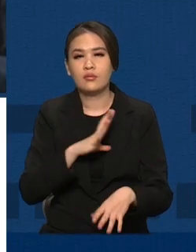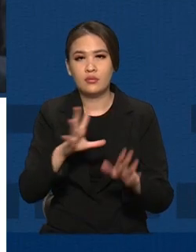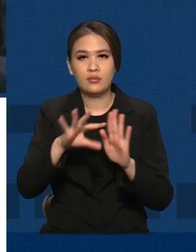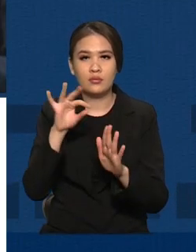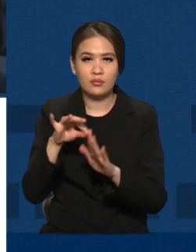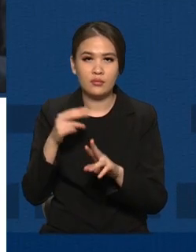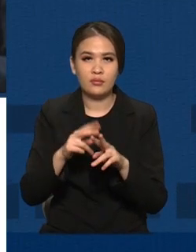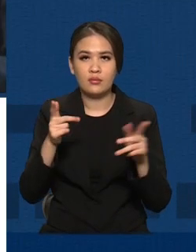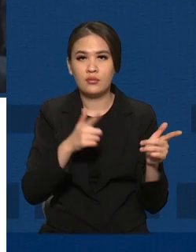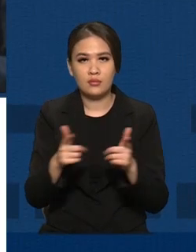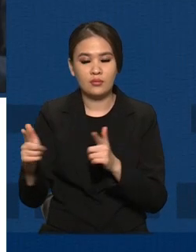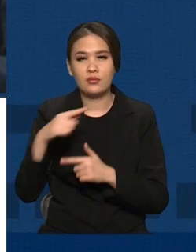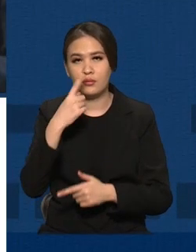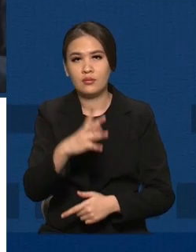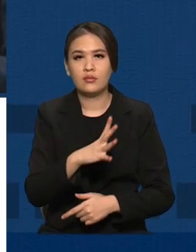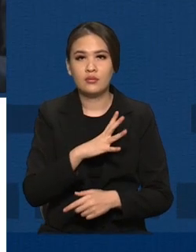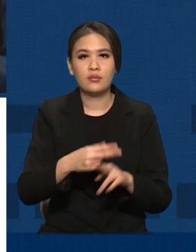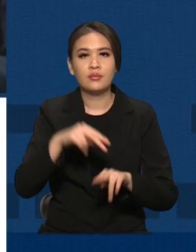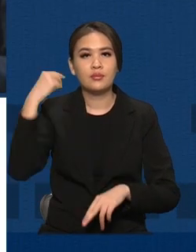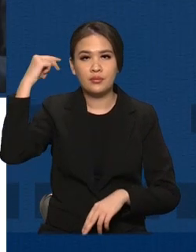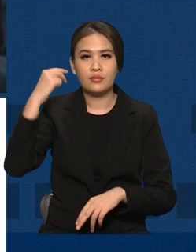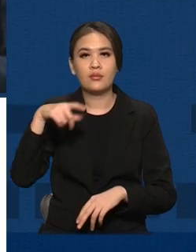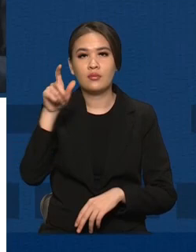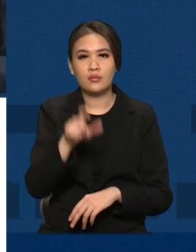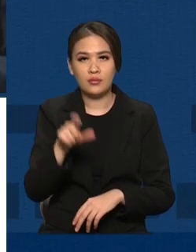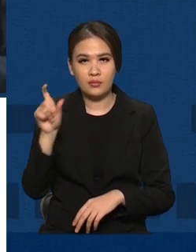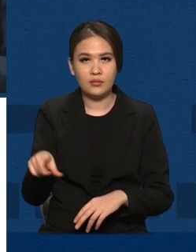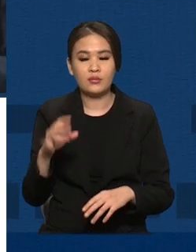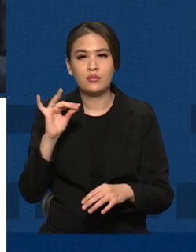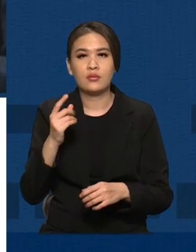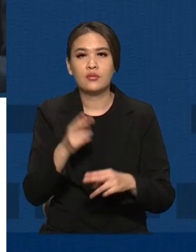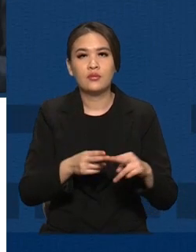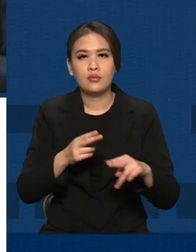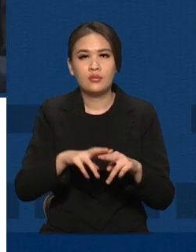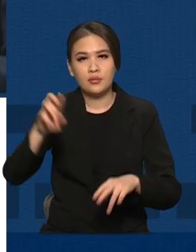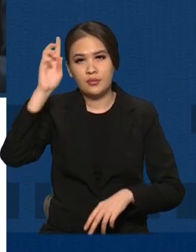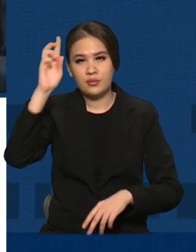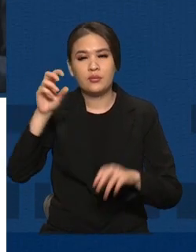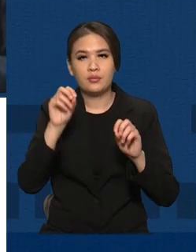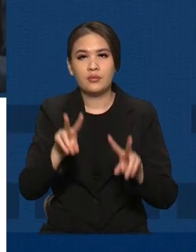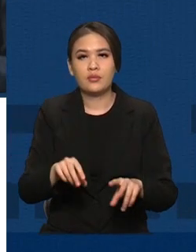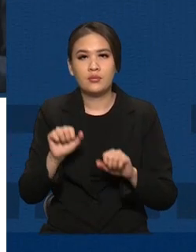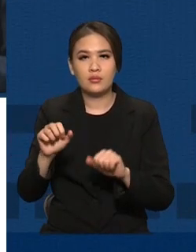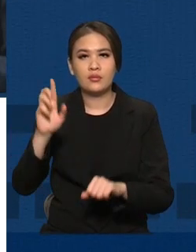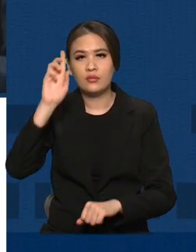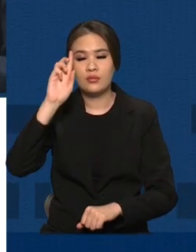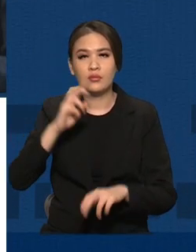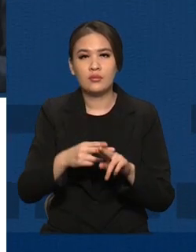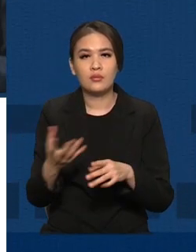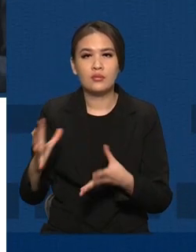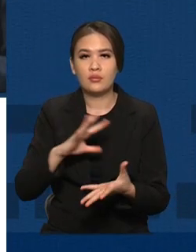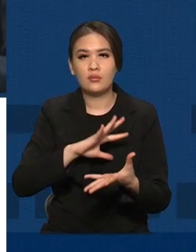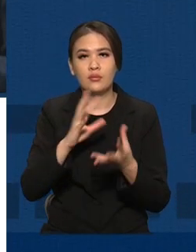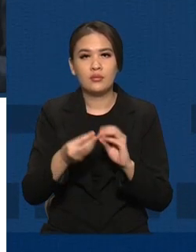шараларын әзірлеу қажеттігін айтты. Президент азаматтардың және тұтас мемлекеттің қауіпсіздігі үкіметпен барлық